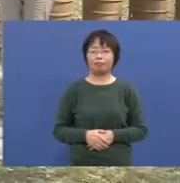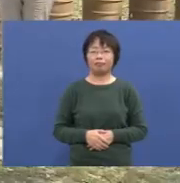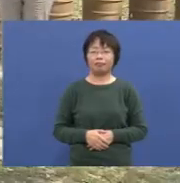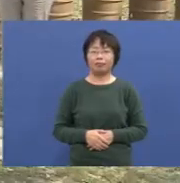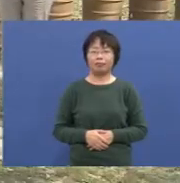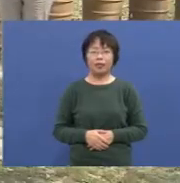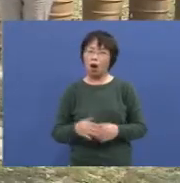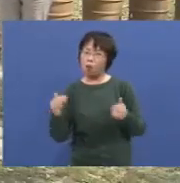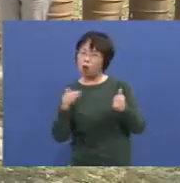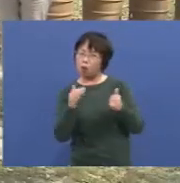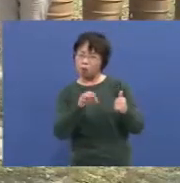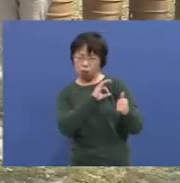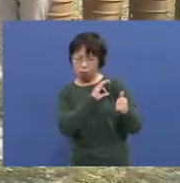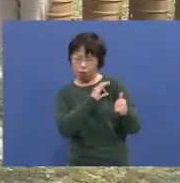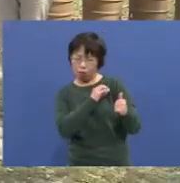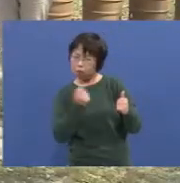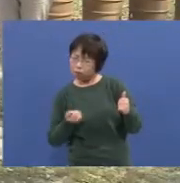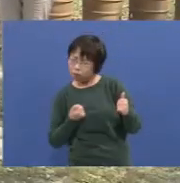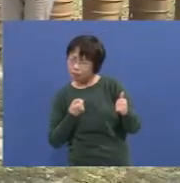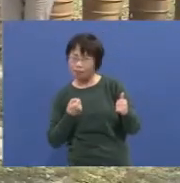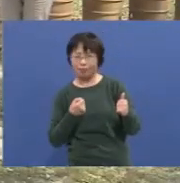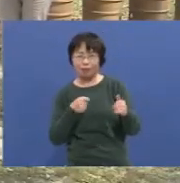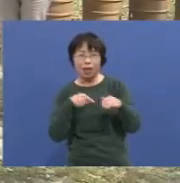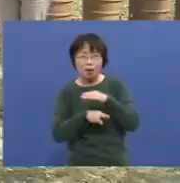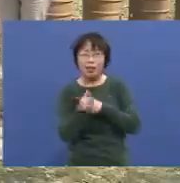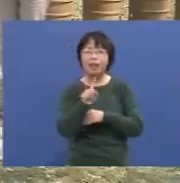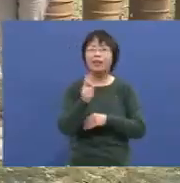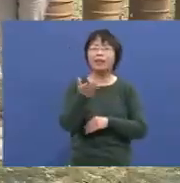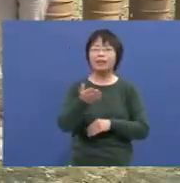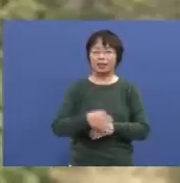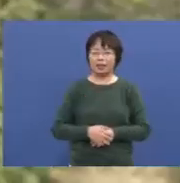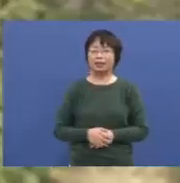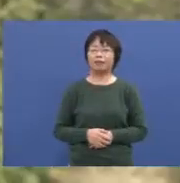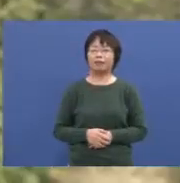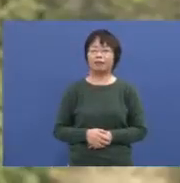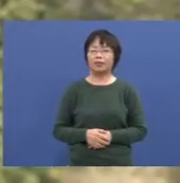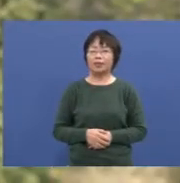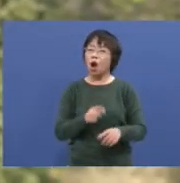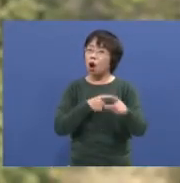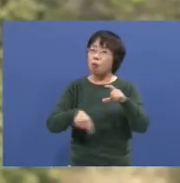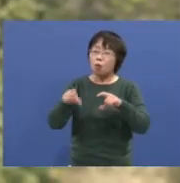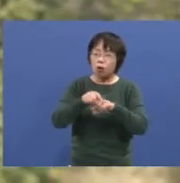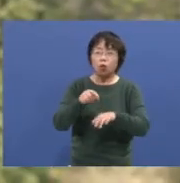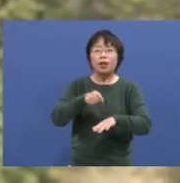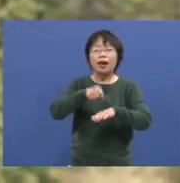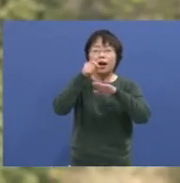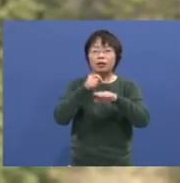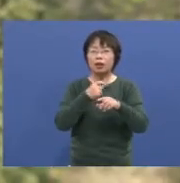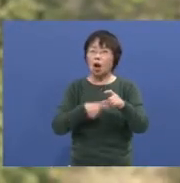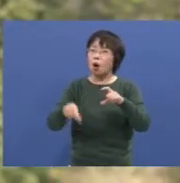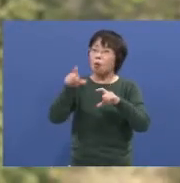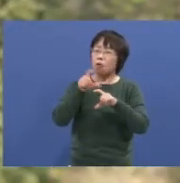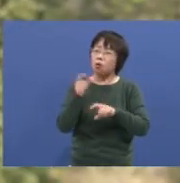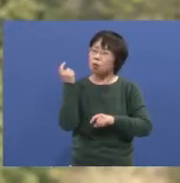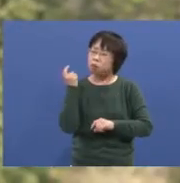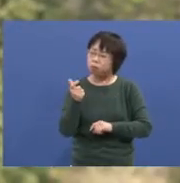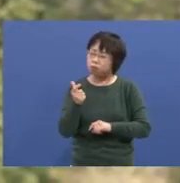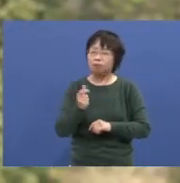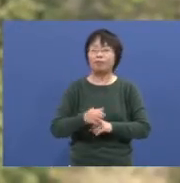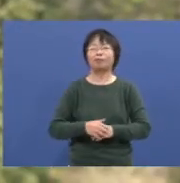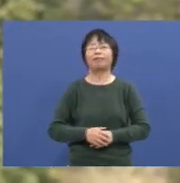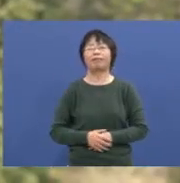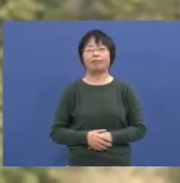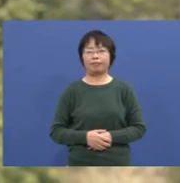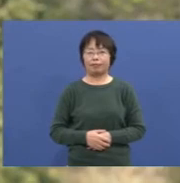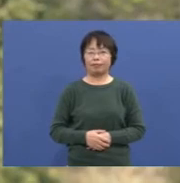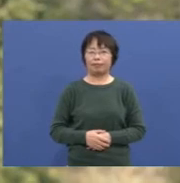名前が特徴的で面白いですよね。これどういう意味なんですか？ もっと手軽に、もっと手堅く、を略してモテモ